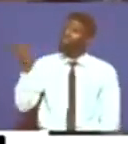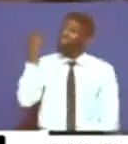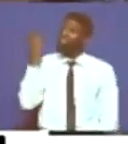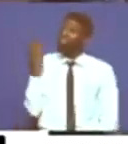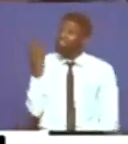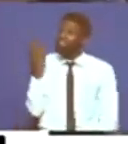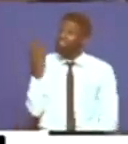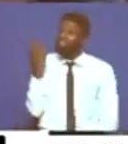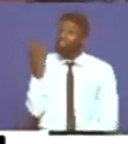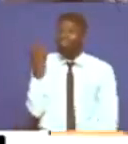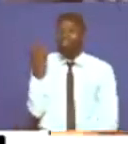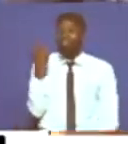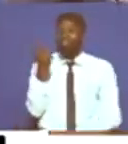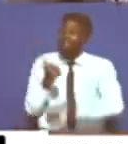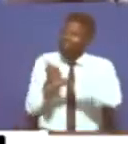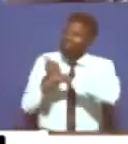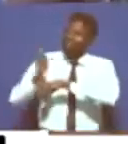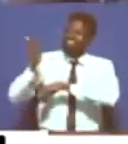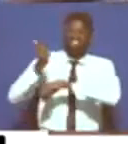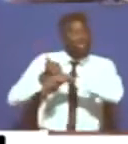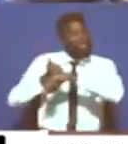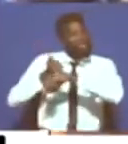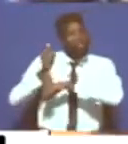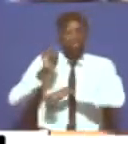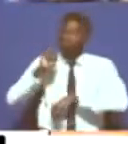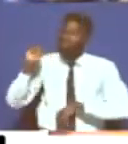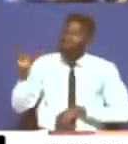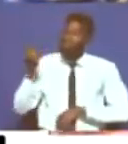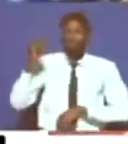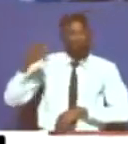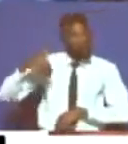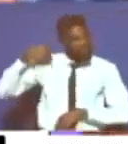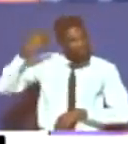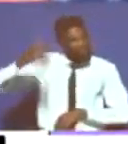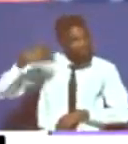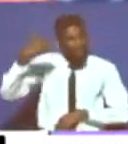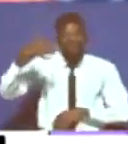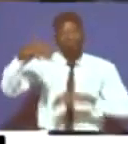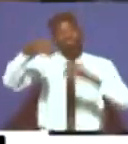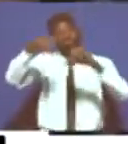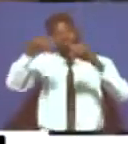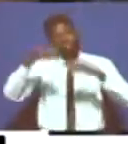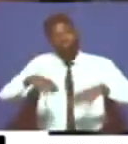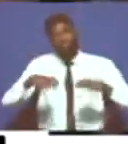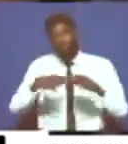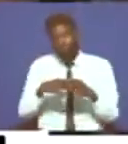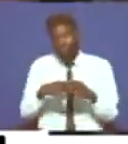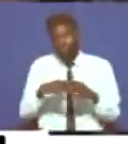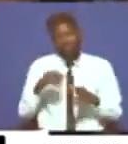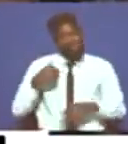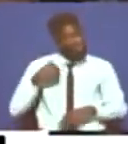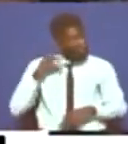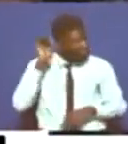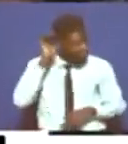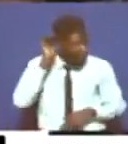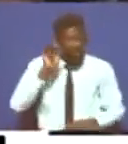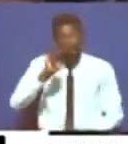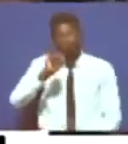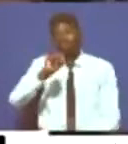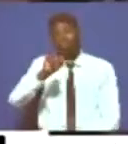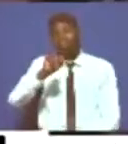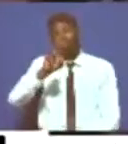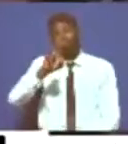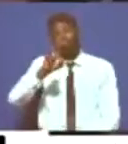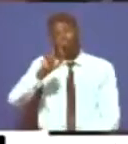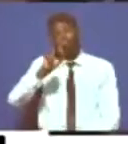Awaje kutuzi rais kila saa. Awaje kutukana rais kila saa. Nimesikia Murkomen sahi akisema